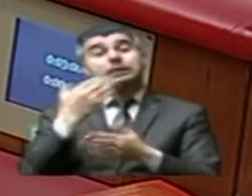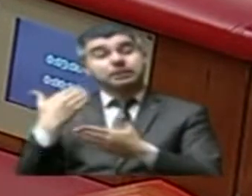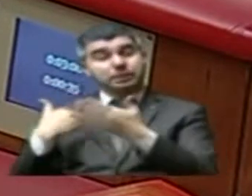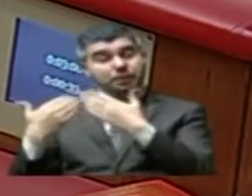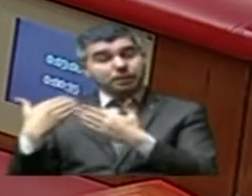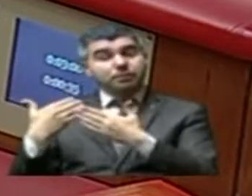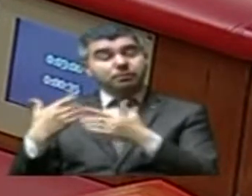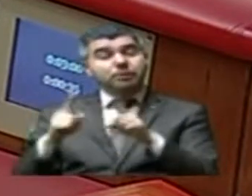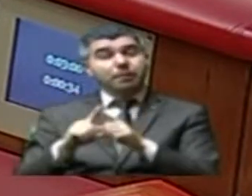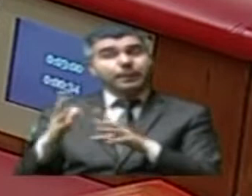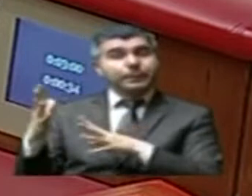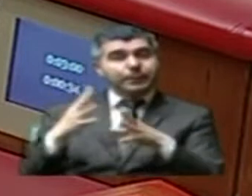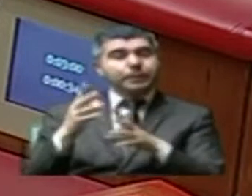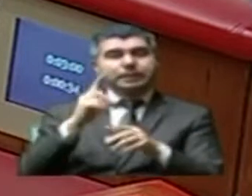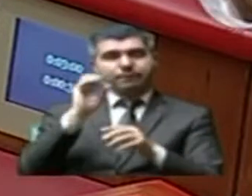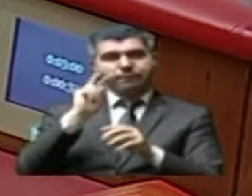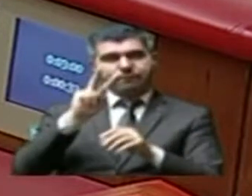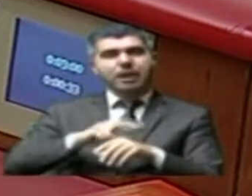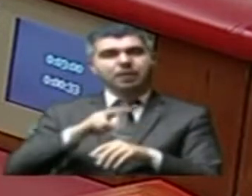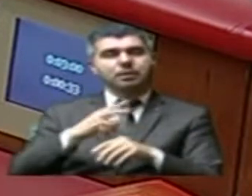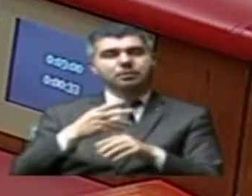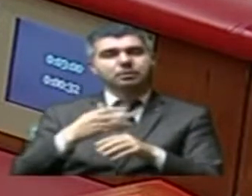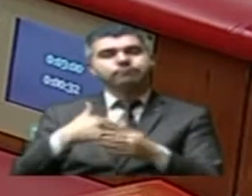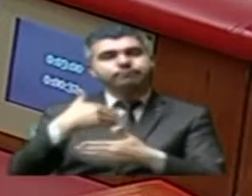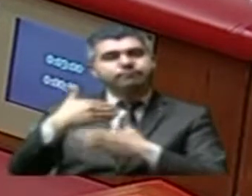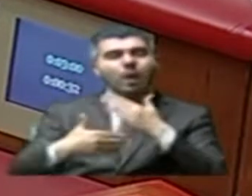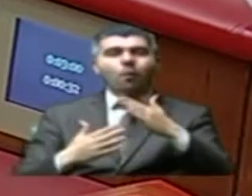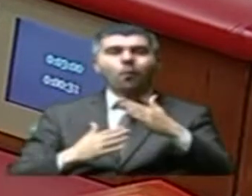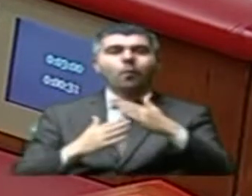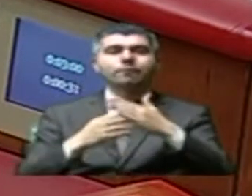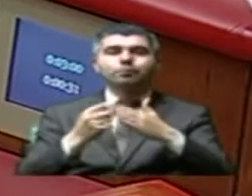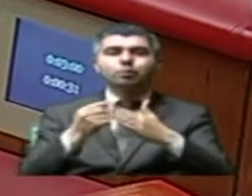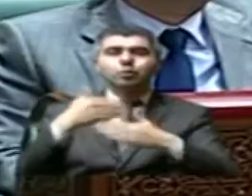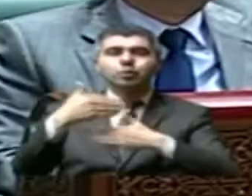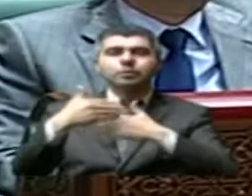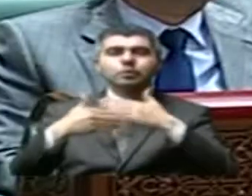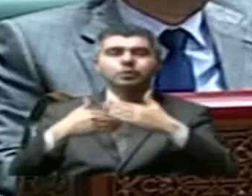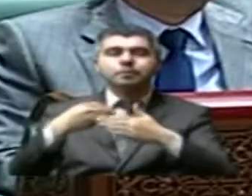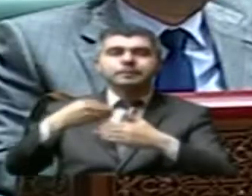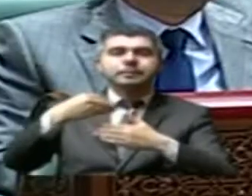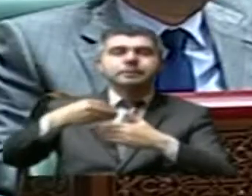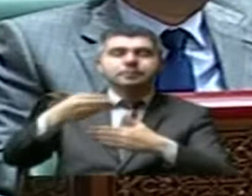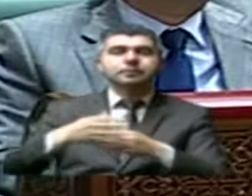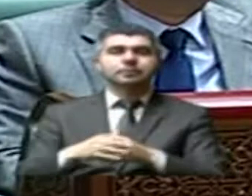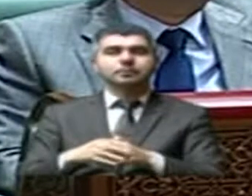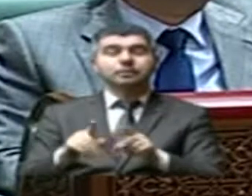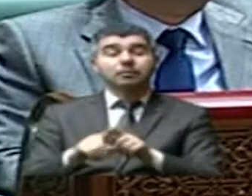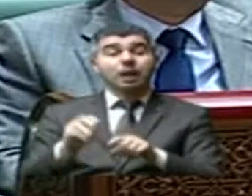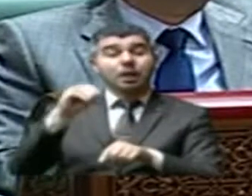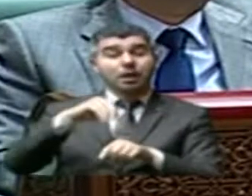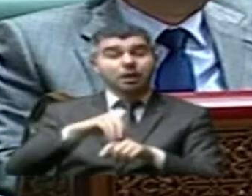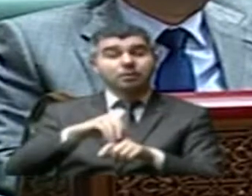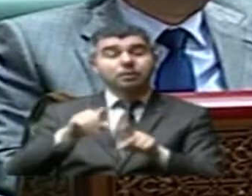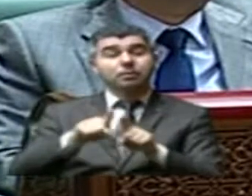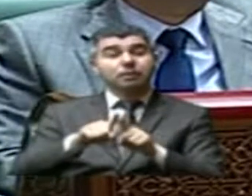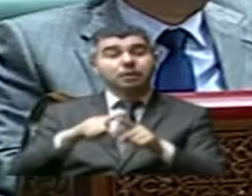اللجنة وكانت فيها مشاركة ديال الوزارة فعالة، تمت فيها لهذه اللجنة قامت بعدة أنشطة، أول منها هي إعادة تشغيل